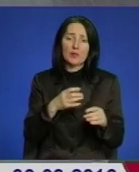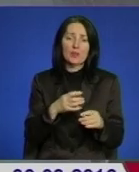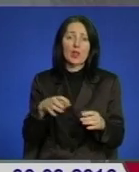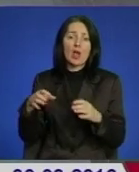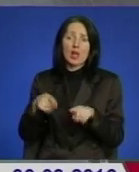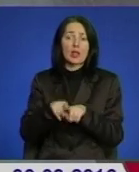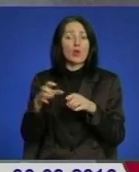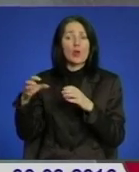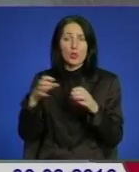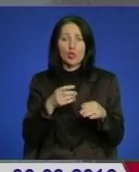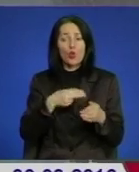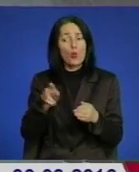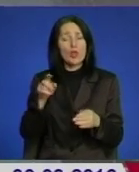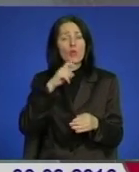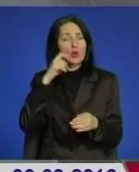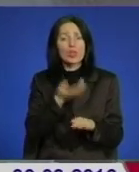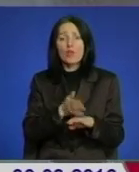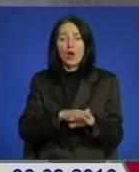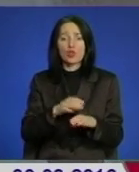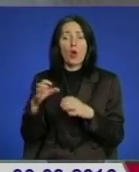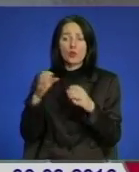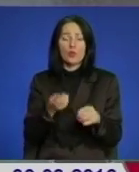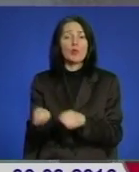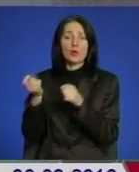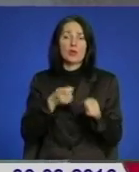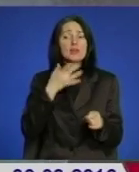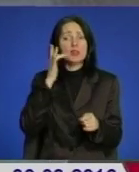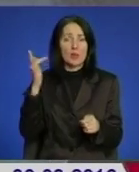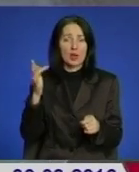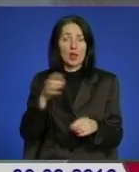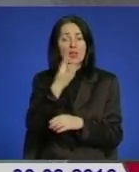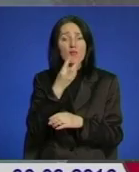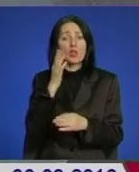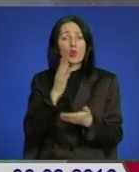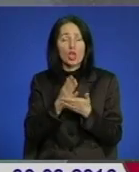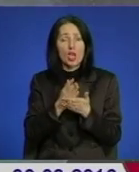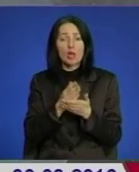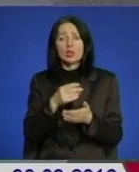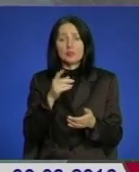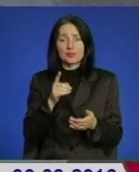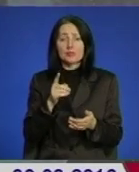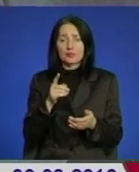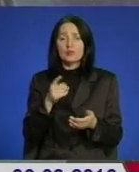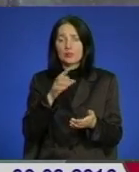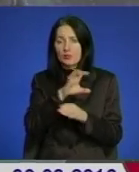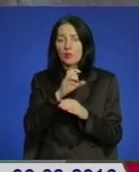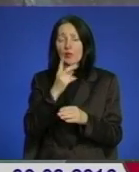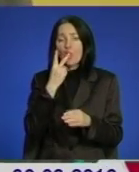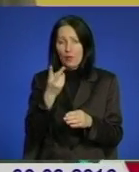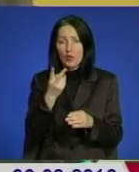досі розшукує поліція. У потерпілого було відео, на якому видно викрадачів, а недавно з'явилося нове відео, тобто нові